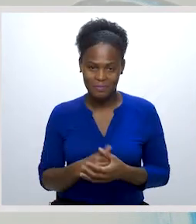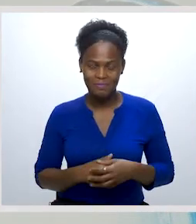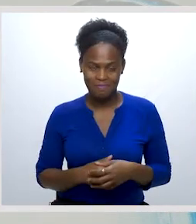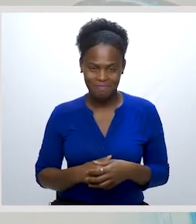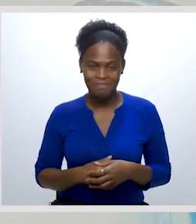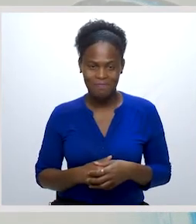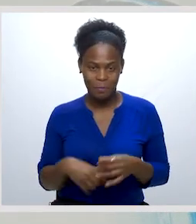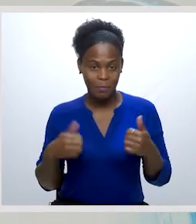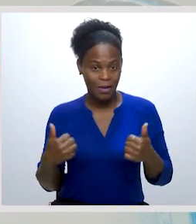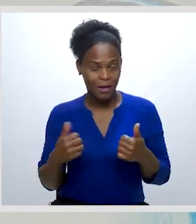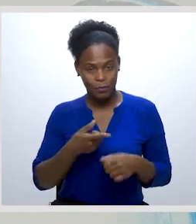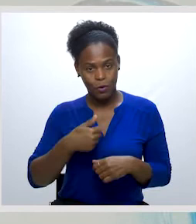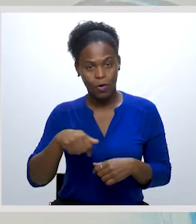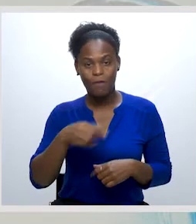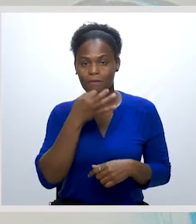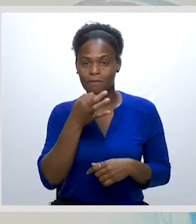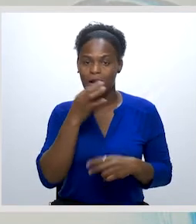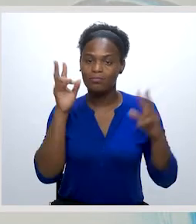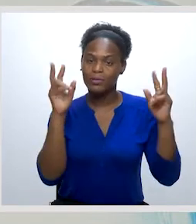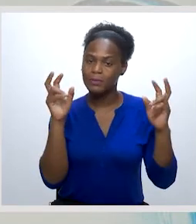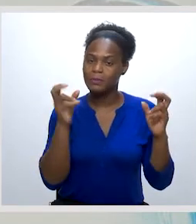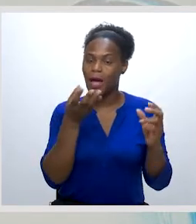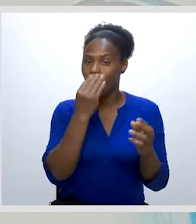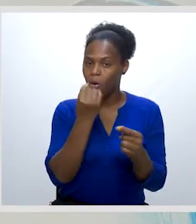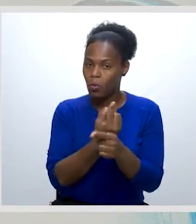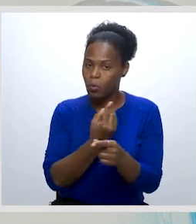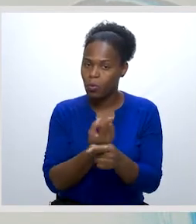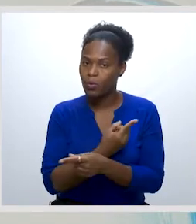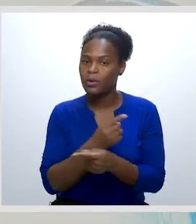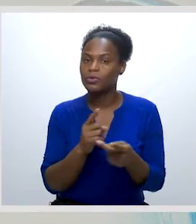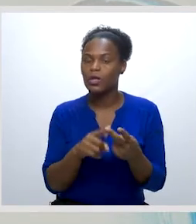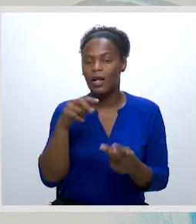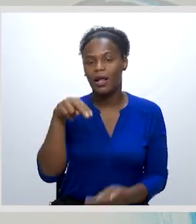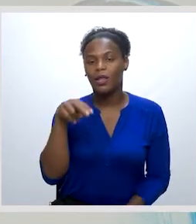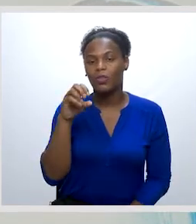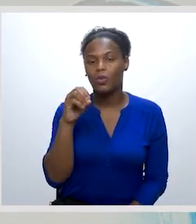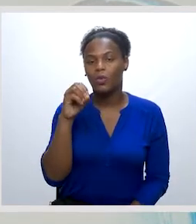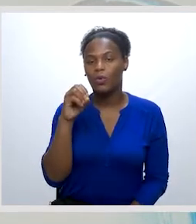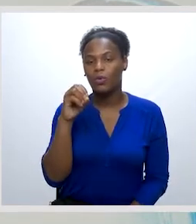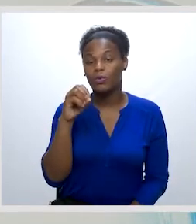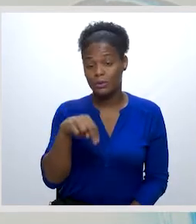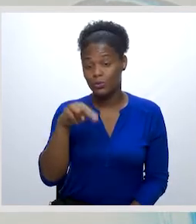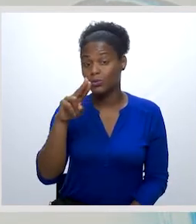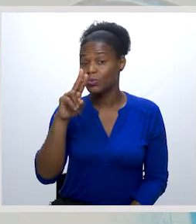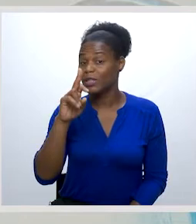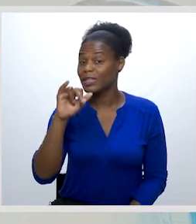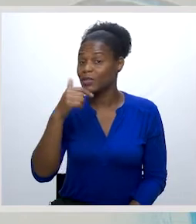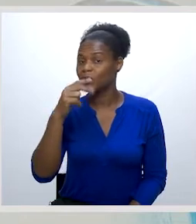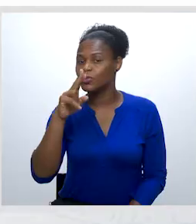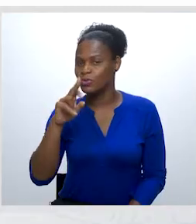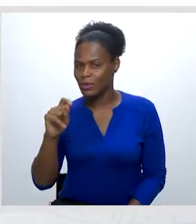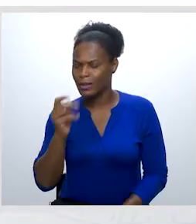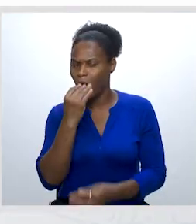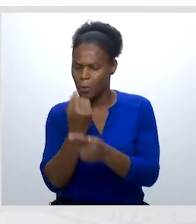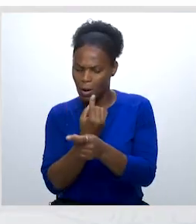Très bien, nous allons parler des aliments, de la nourriture, n'est-ce pas? Regardez le